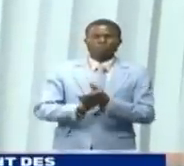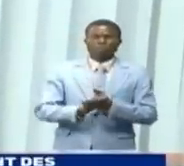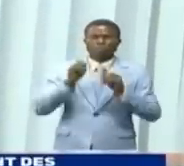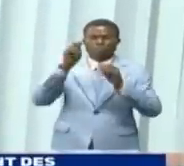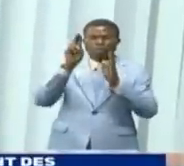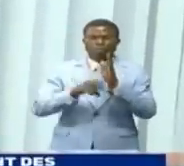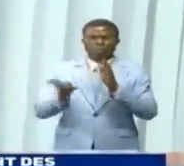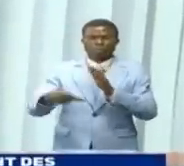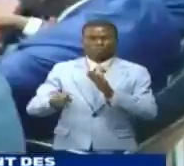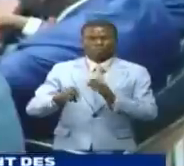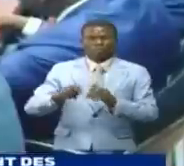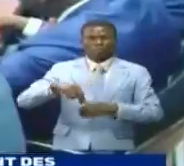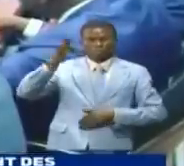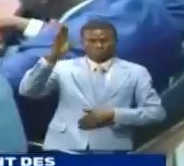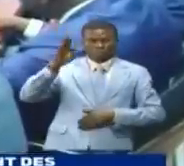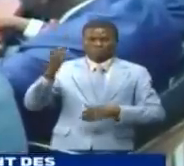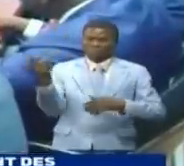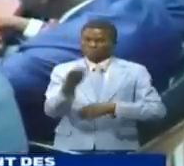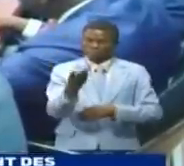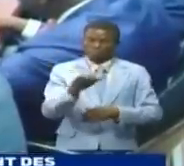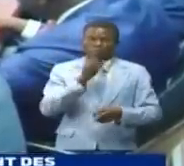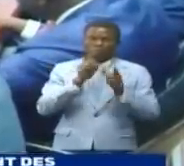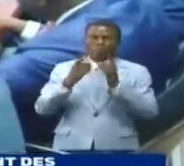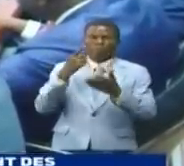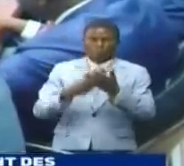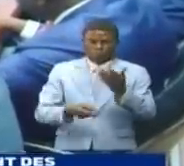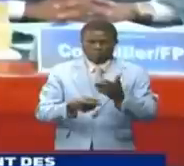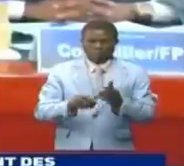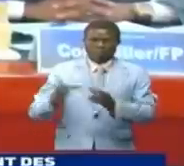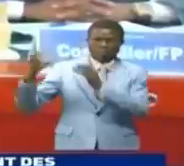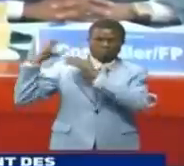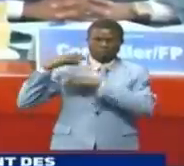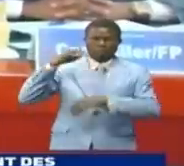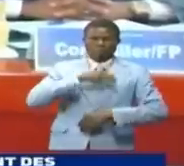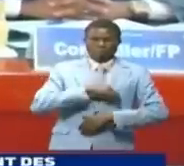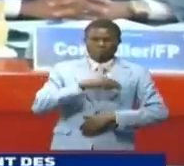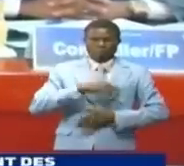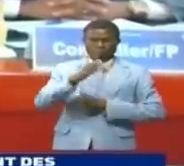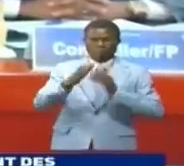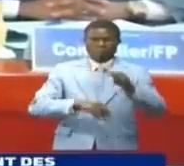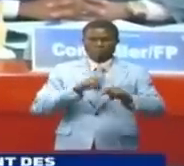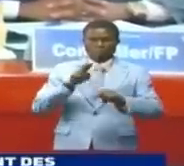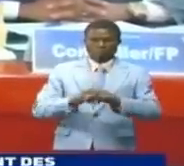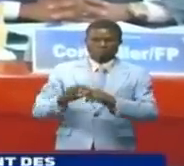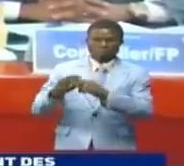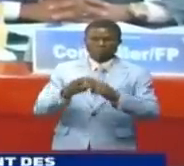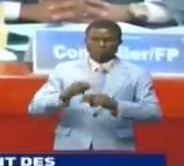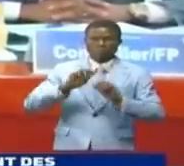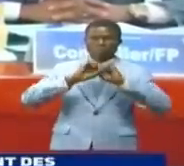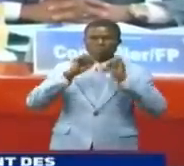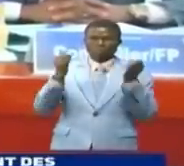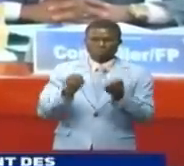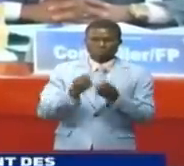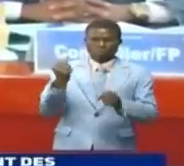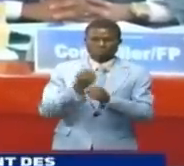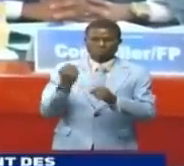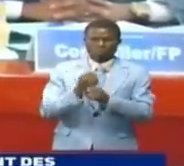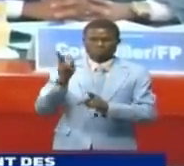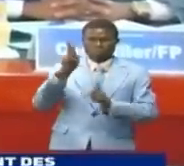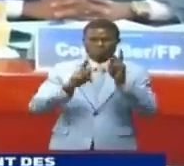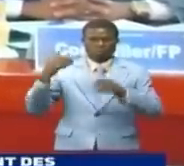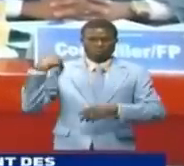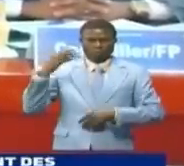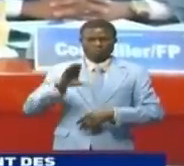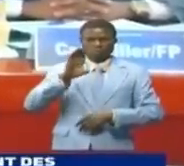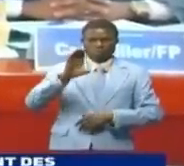Aminata Amassia. Au cours de cette séance de travail, le chargé de mission de la Caisse nationale de sécurité sociale des agents publics de l'État,